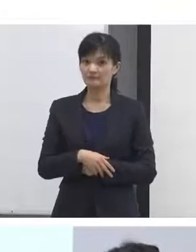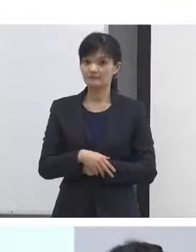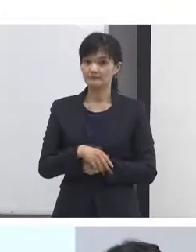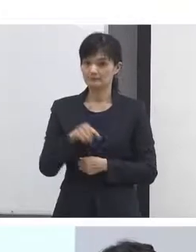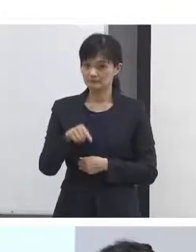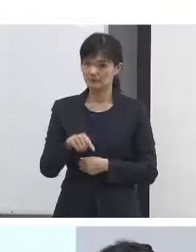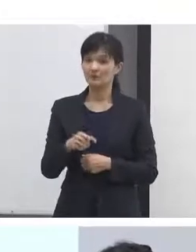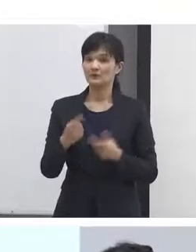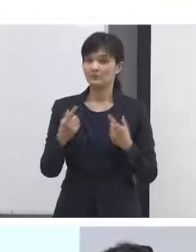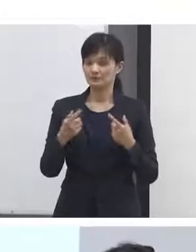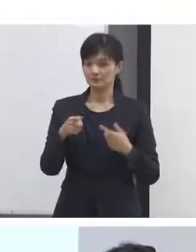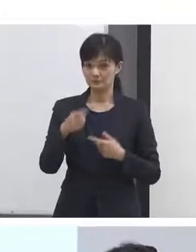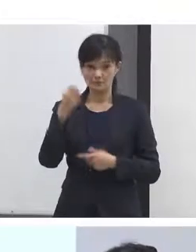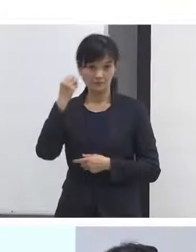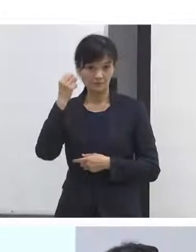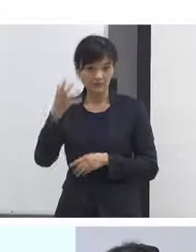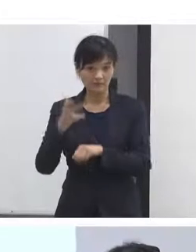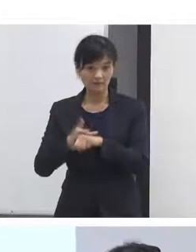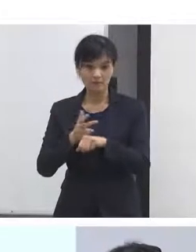掉传统的这个模式。